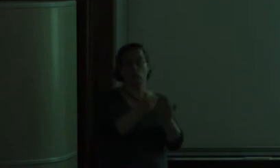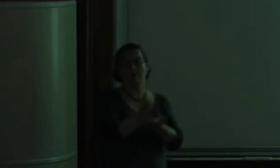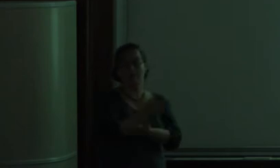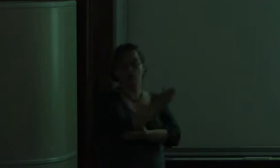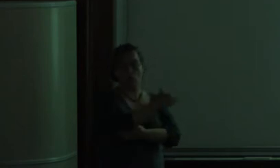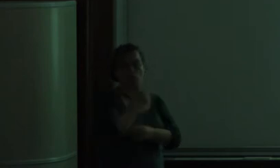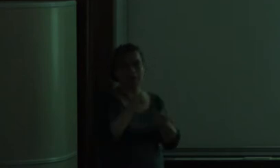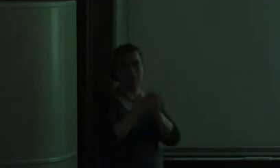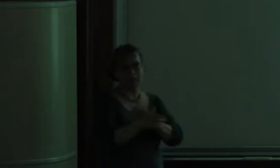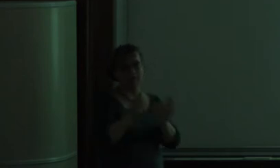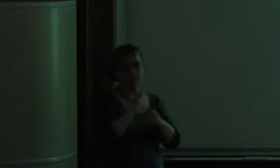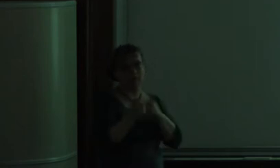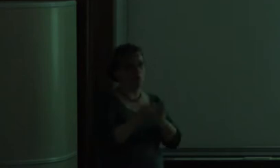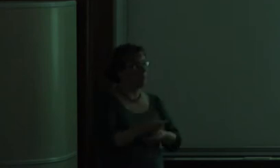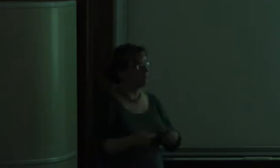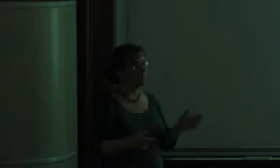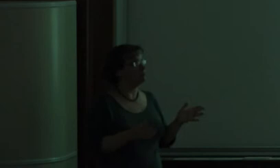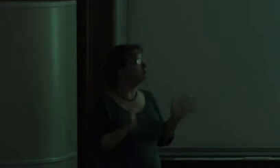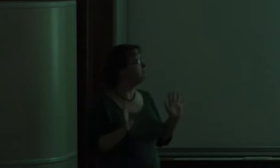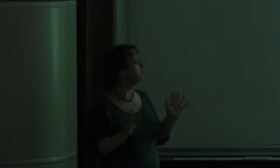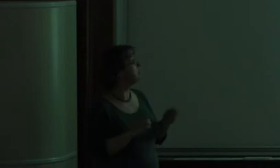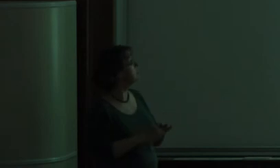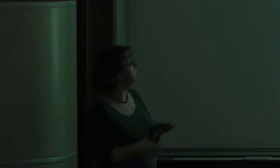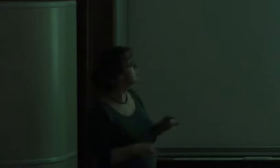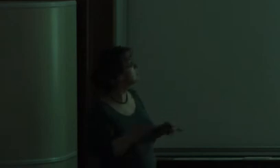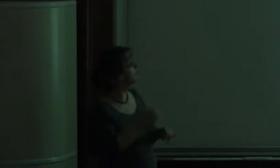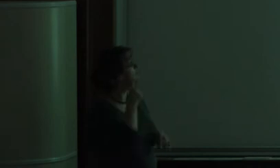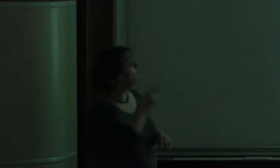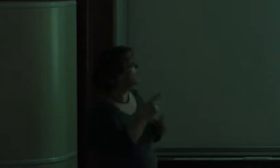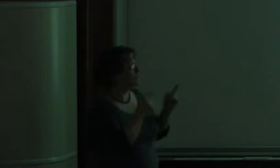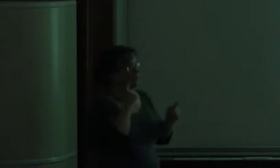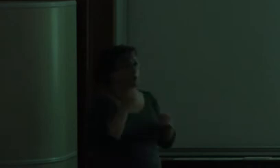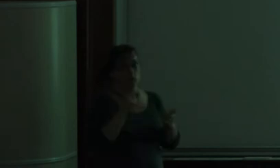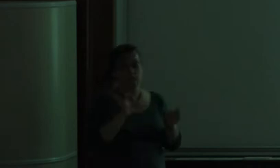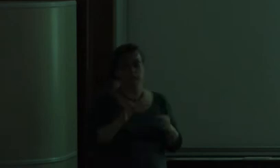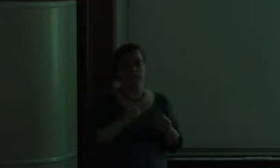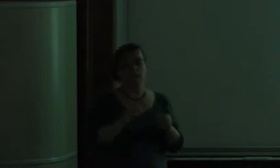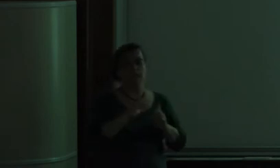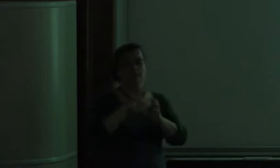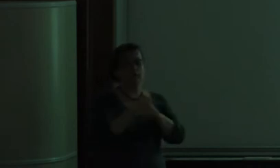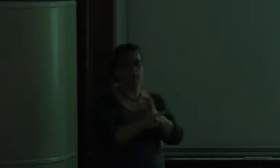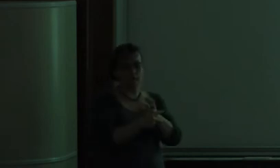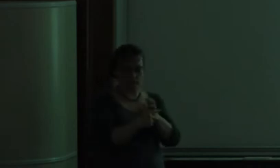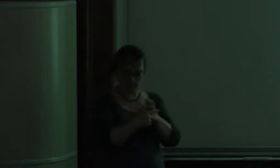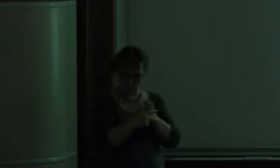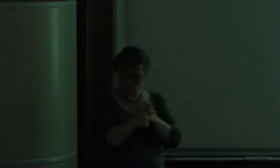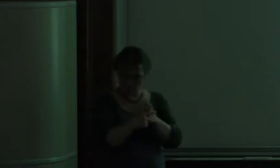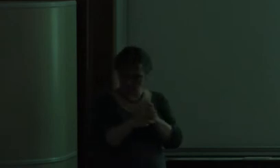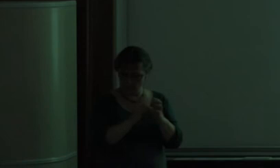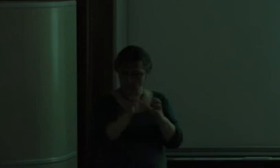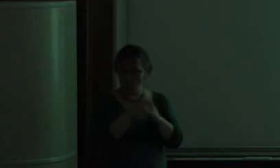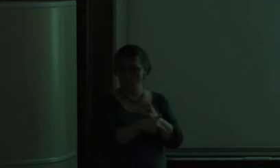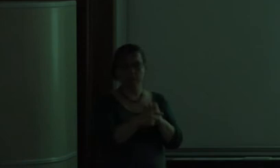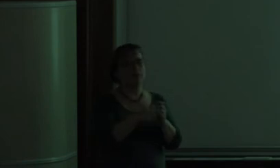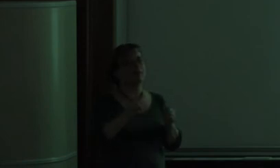là, vous voyez, j'ai un petit profil là qui va directement taper dans la base de données SQLite de Firefox. Alors, j'ai créé une session pour l'occasion, donc vous ne verrez rien de notre